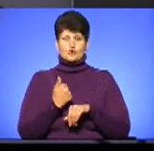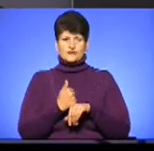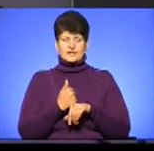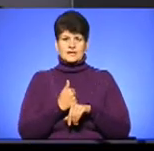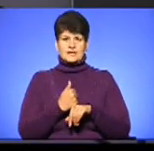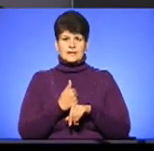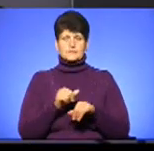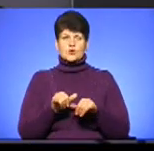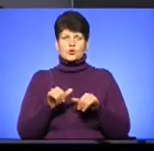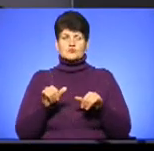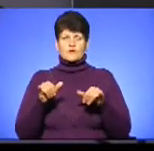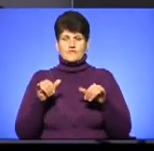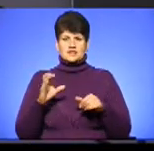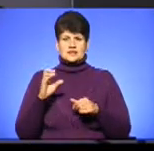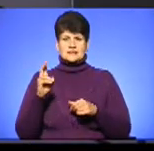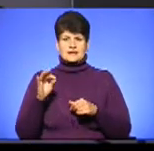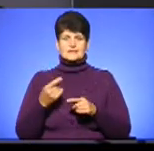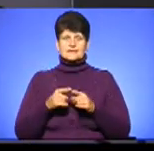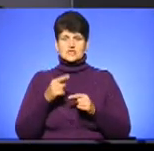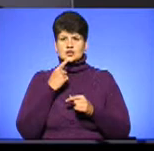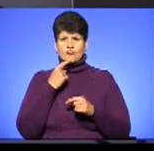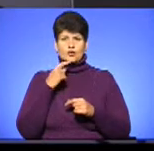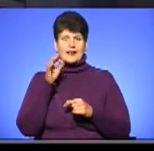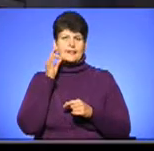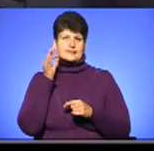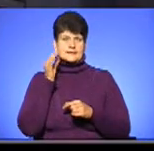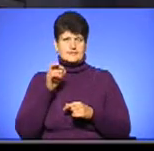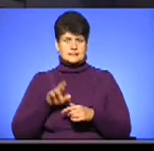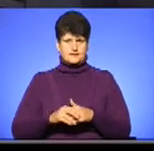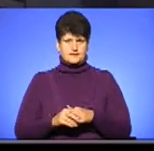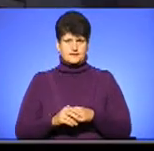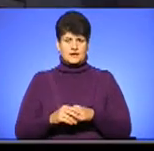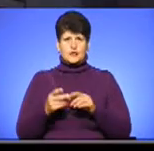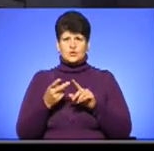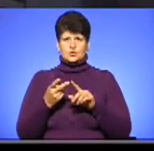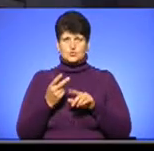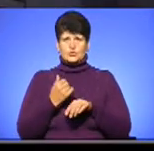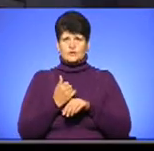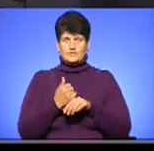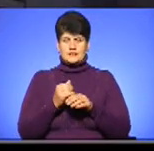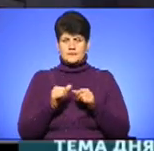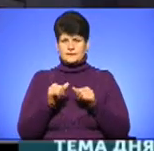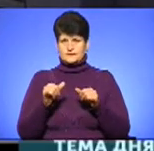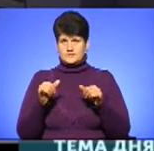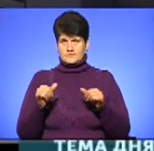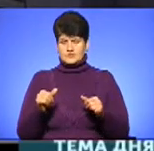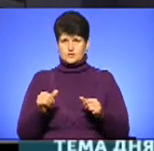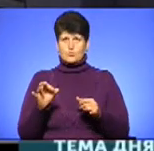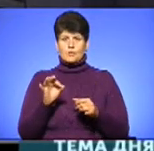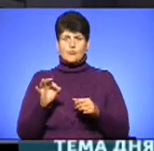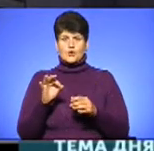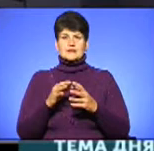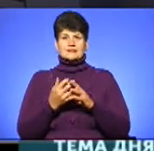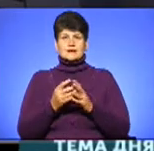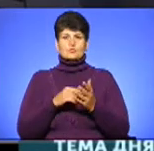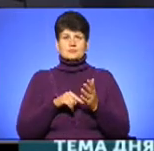головний резервуар збудника сказу є червона лисиця, дика фауна. Другий головний резервуар, якщо взяти так говорити про сільський чи про міський сказ,